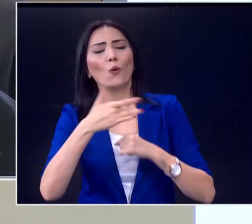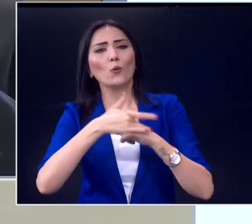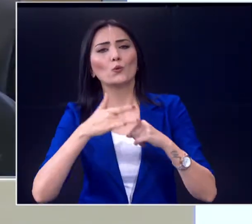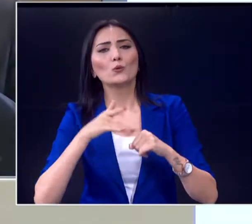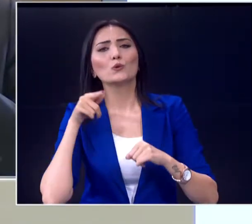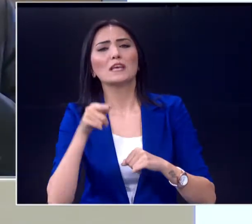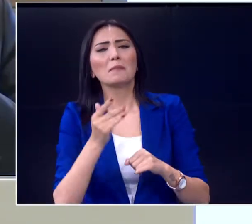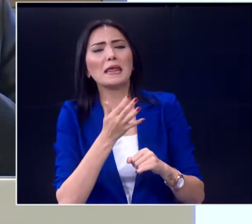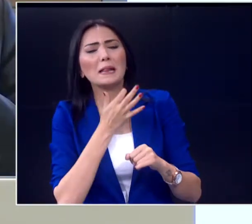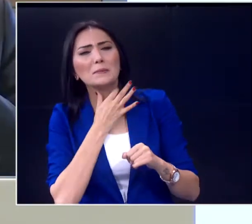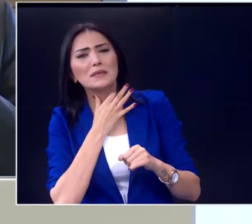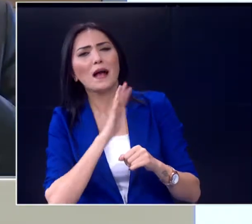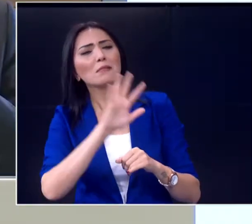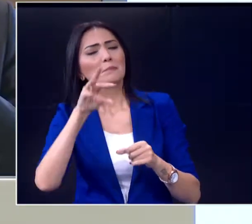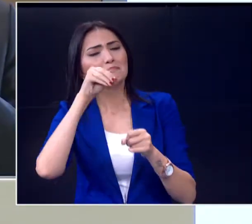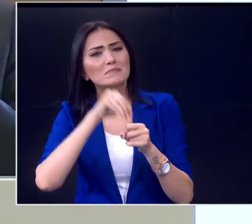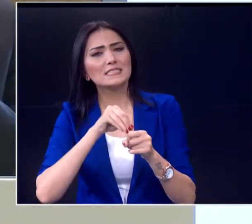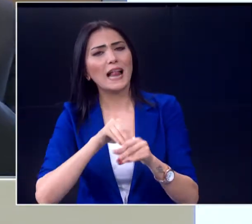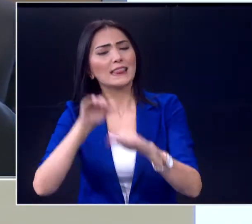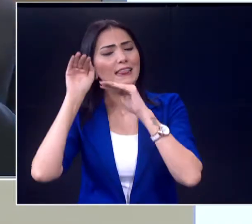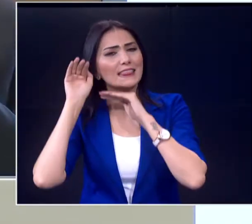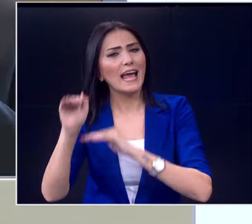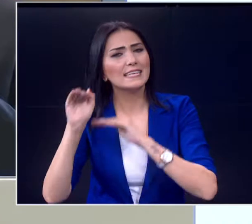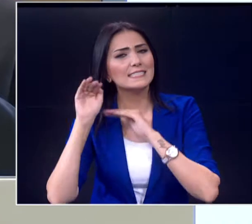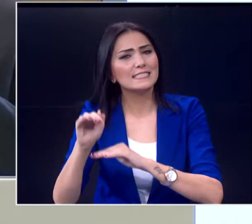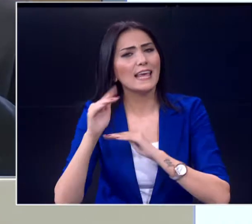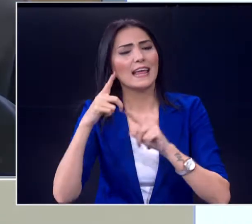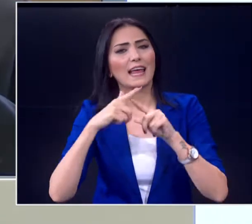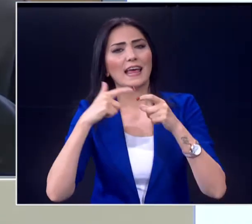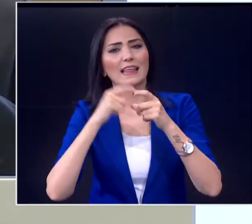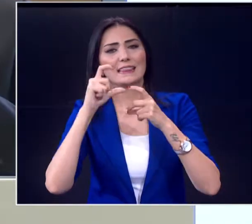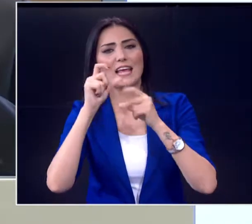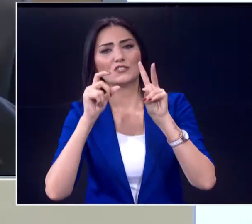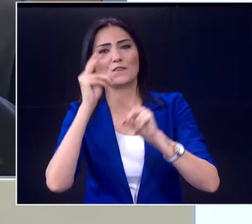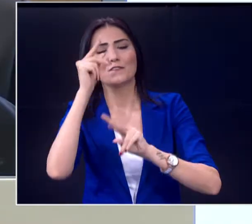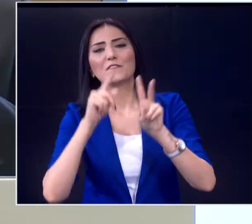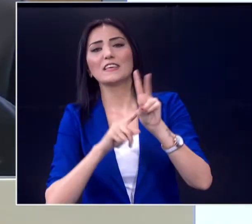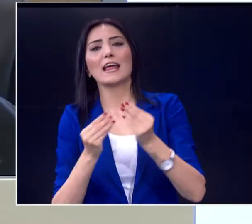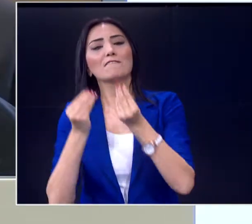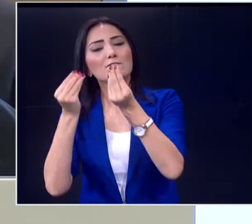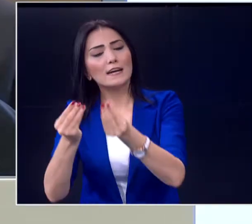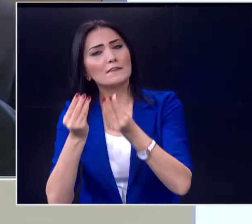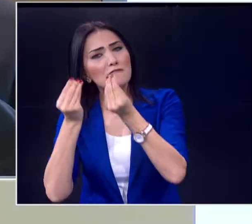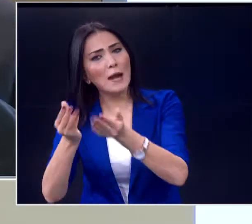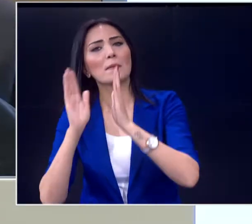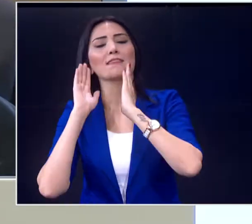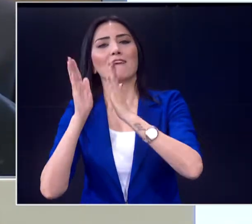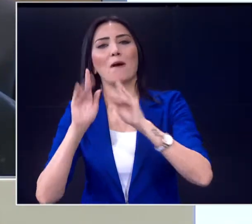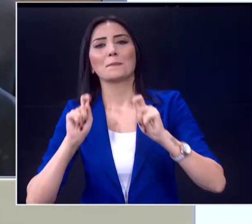ülkenin imkanları dahilinde destekleri, teşvikleri verdik, vermeye devam